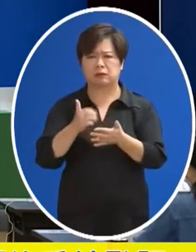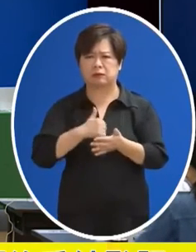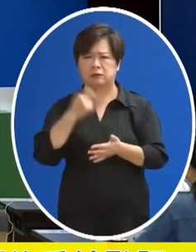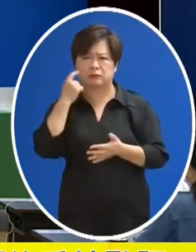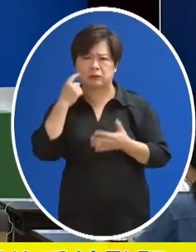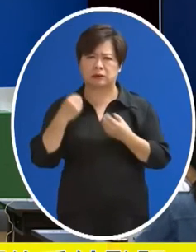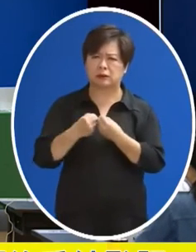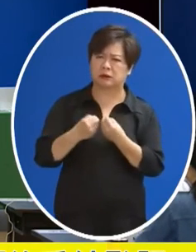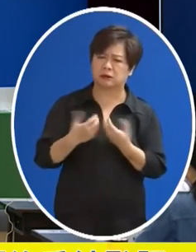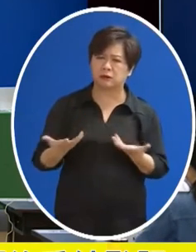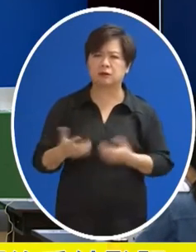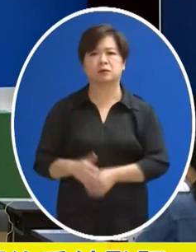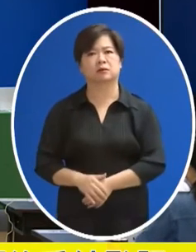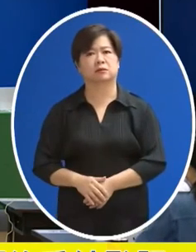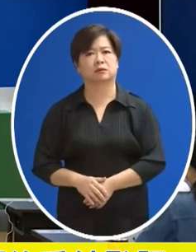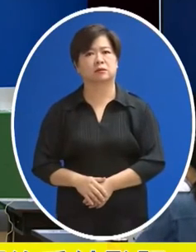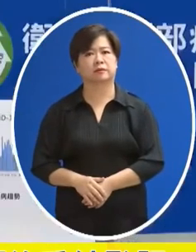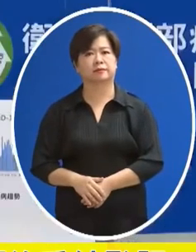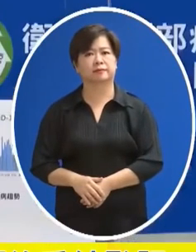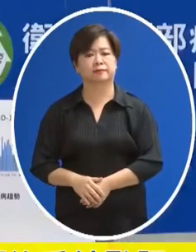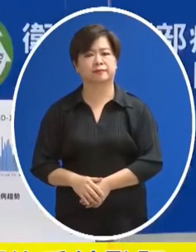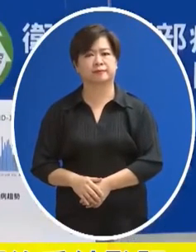谢。